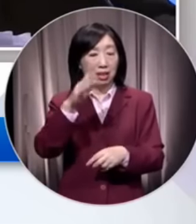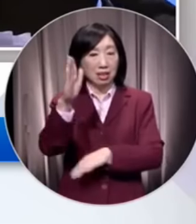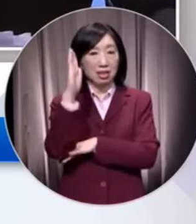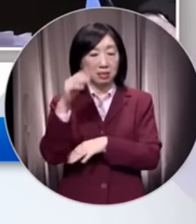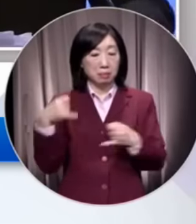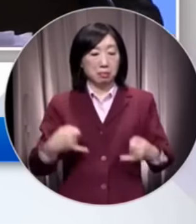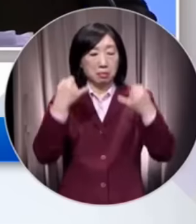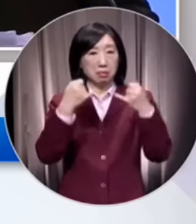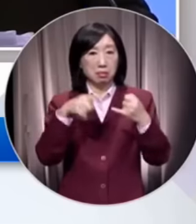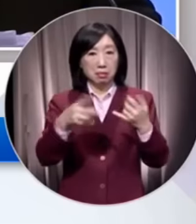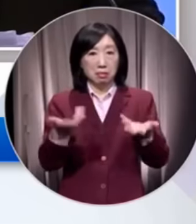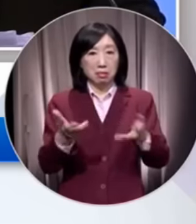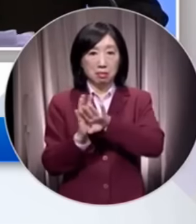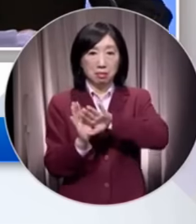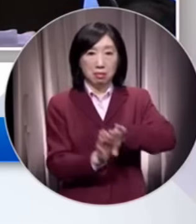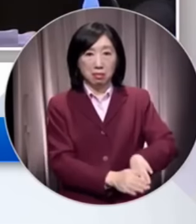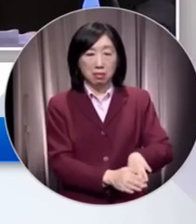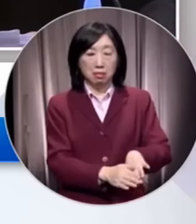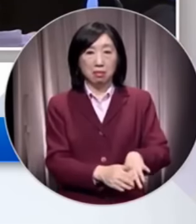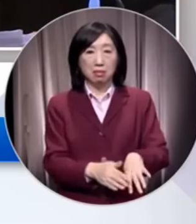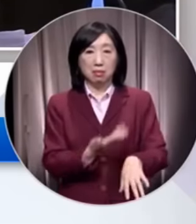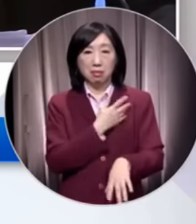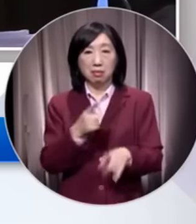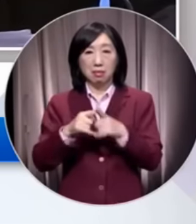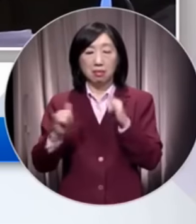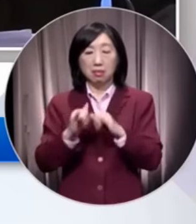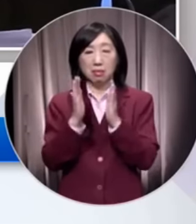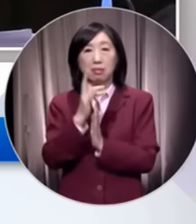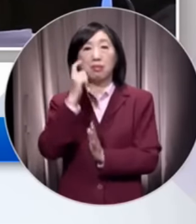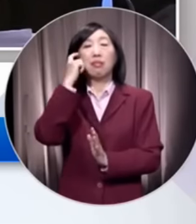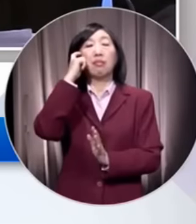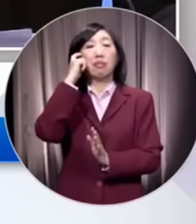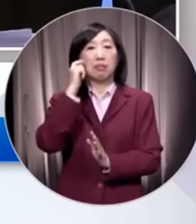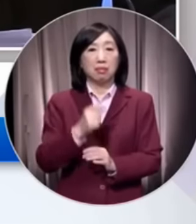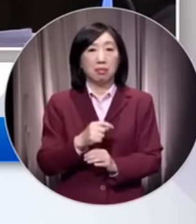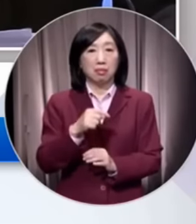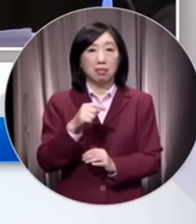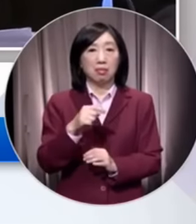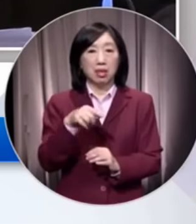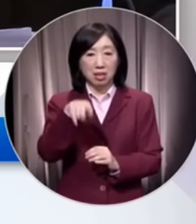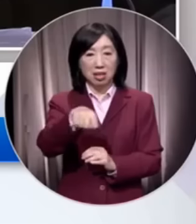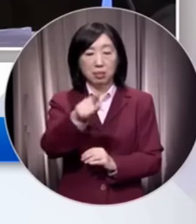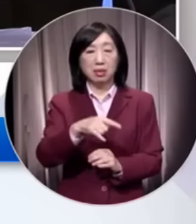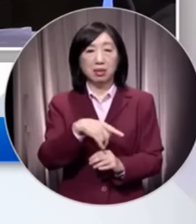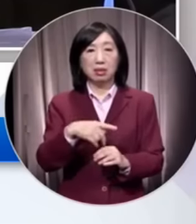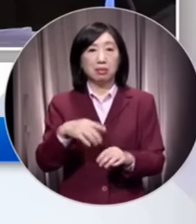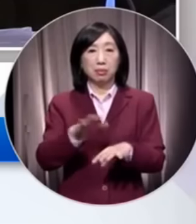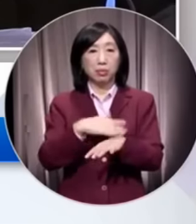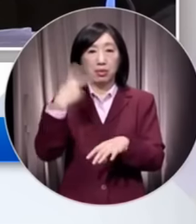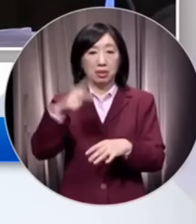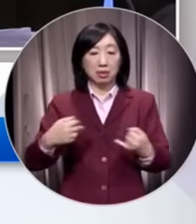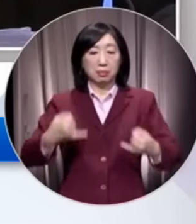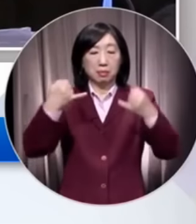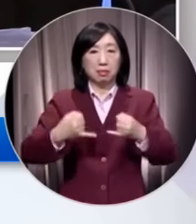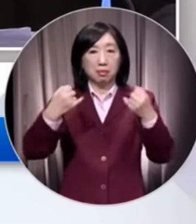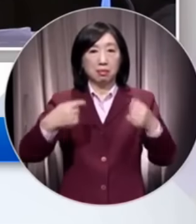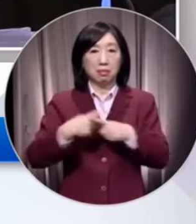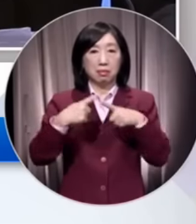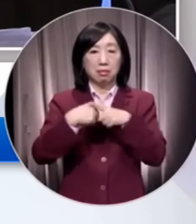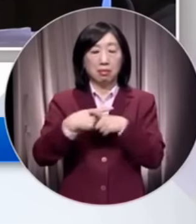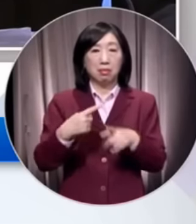斗，让人民真正感觉得出来，你们每天讲国会改革，但是哪一件事